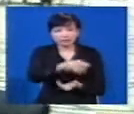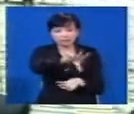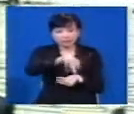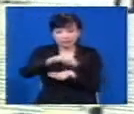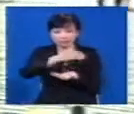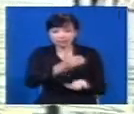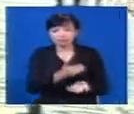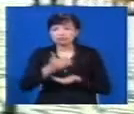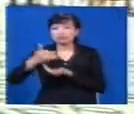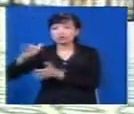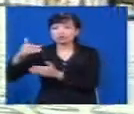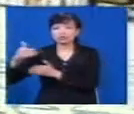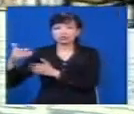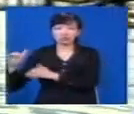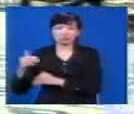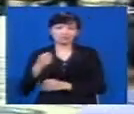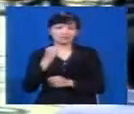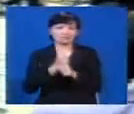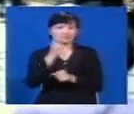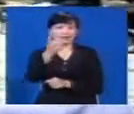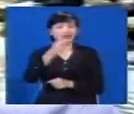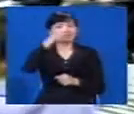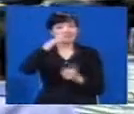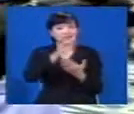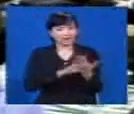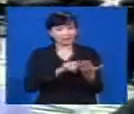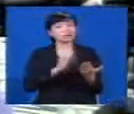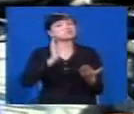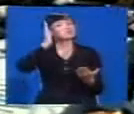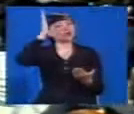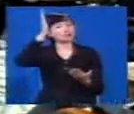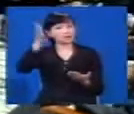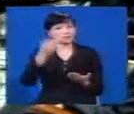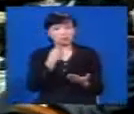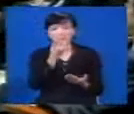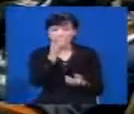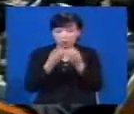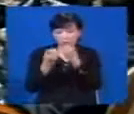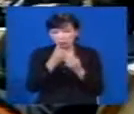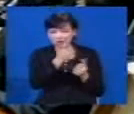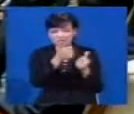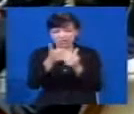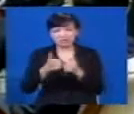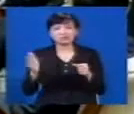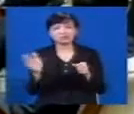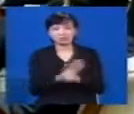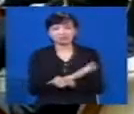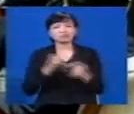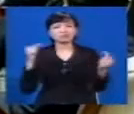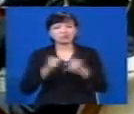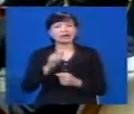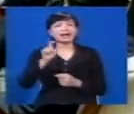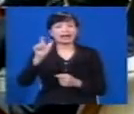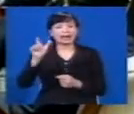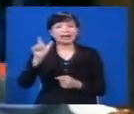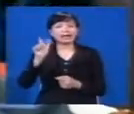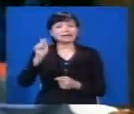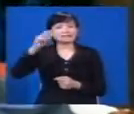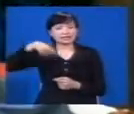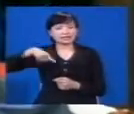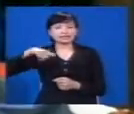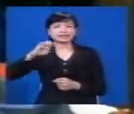อันจะทำให้ประเทศไทยกลายเป็นแหล่งอาหารที่ยั่งยืนของสมาชิกเอเปกและของโลกในยามปกติและยามวิกฤ